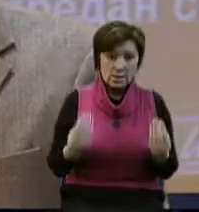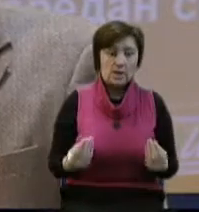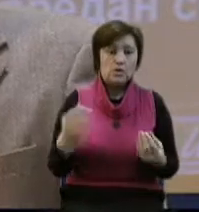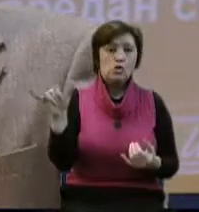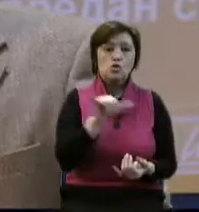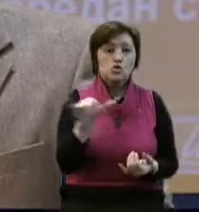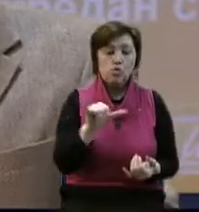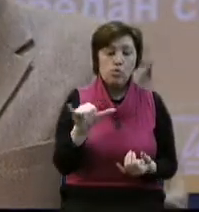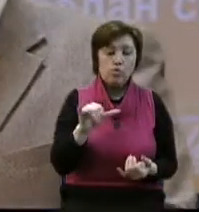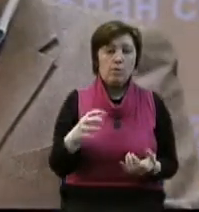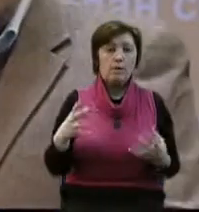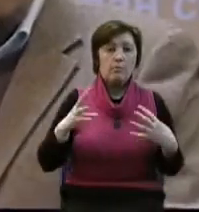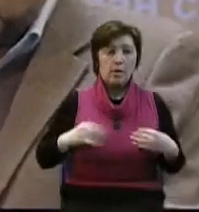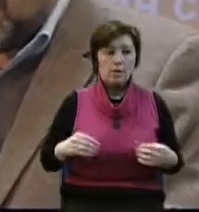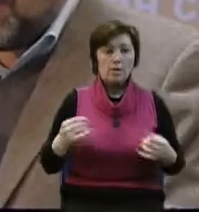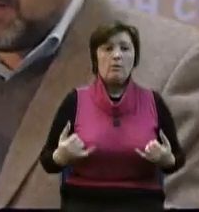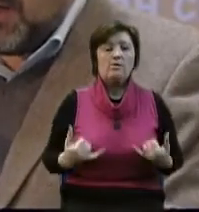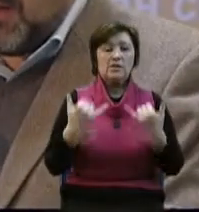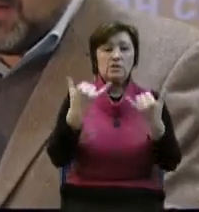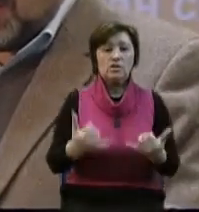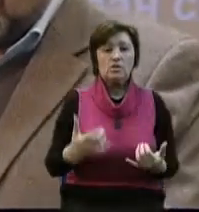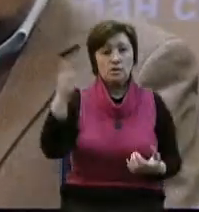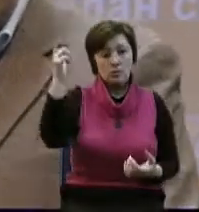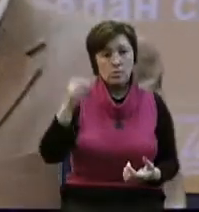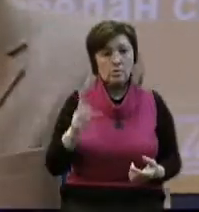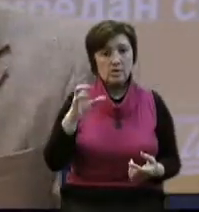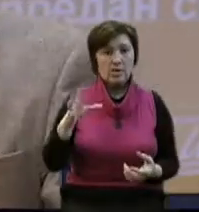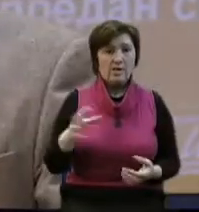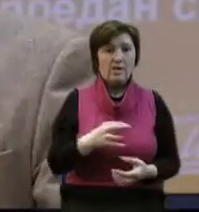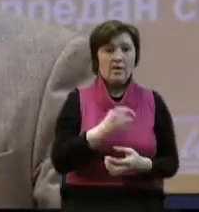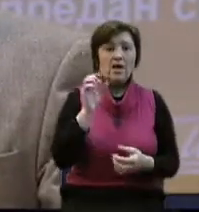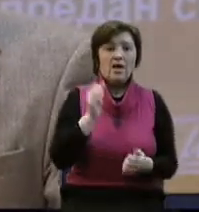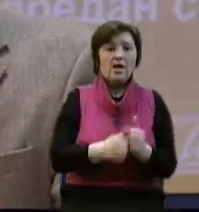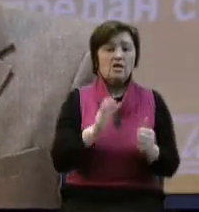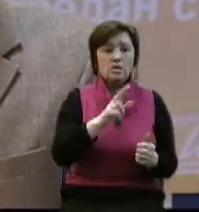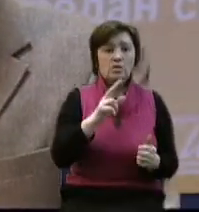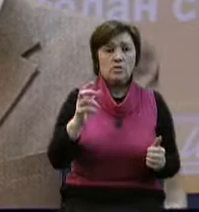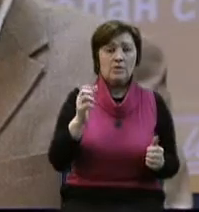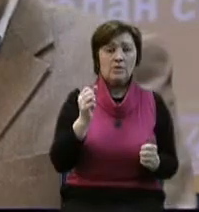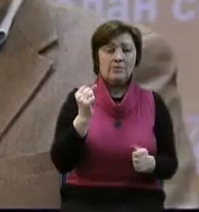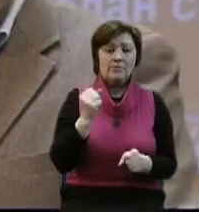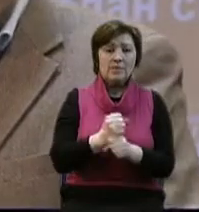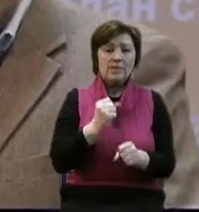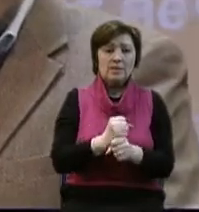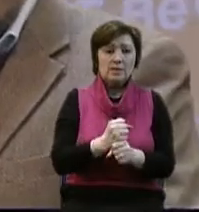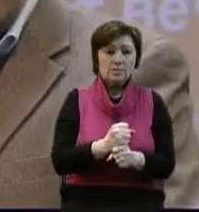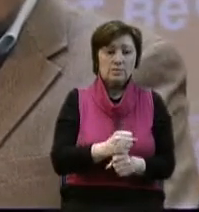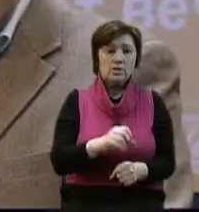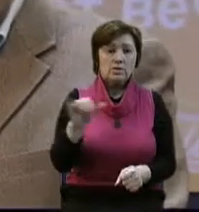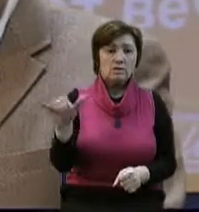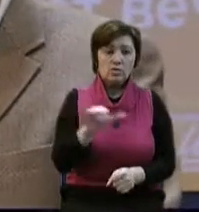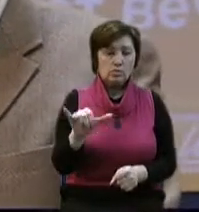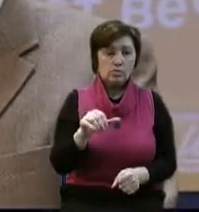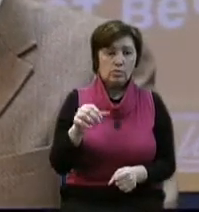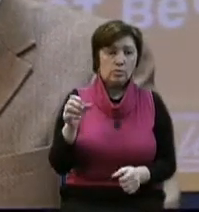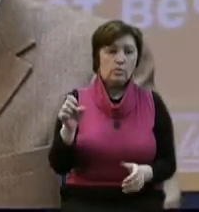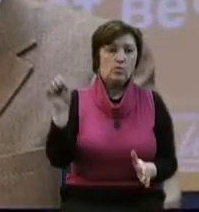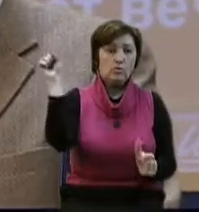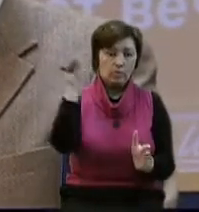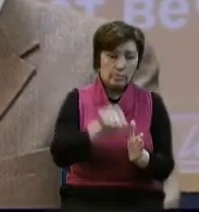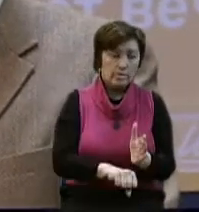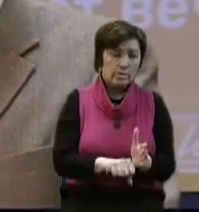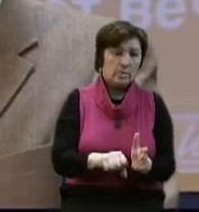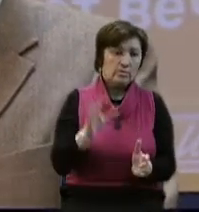Господу. Всякий, кто делает дело в день субботний, да будет предан смерти. И пусть хранят сыны